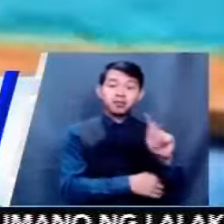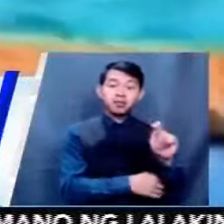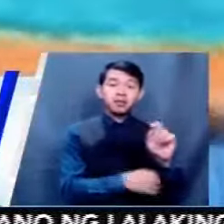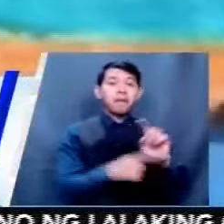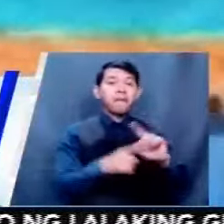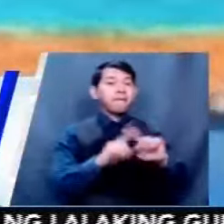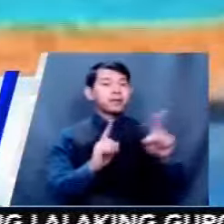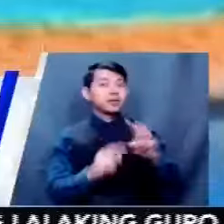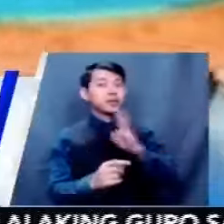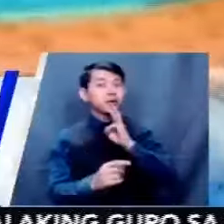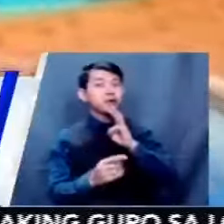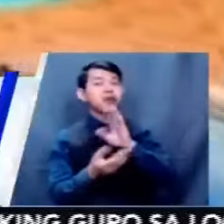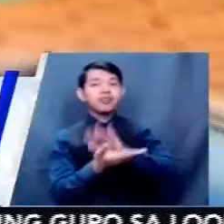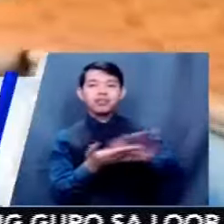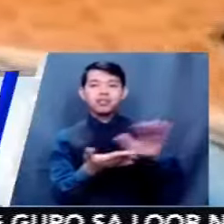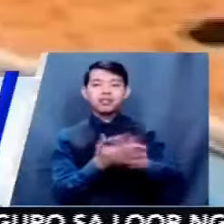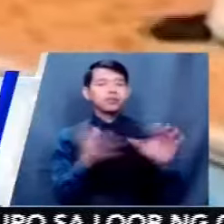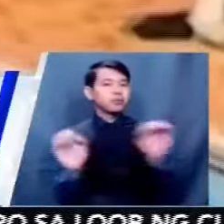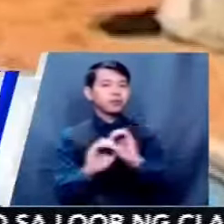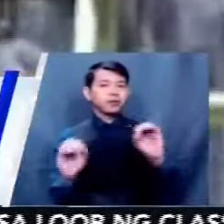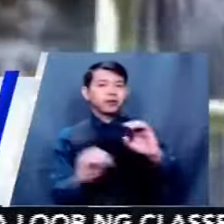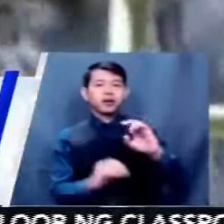dahil galing din sa bukal